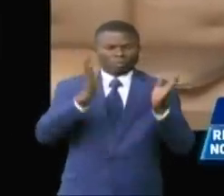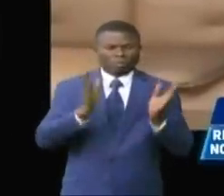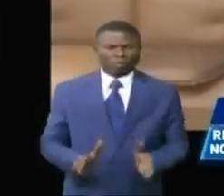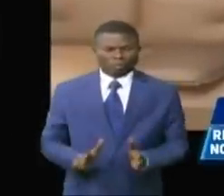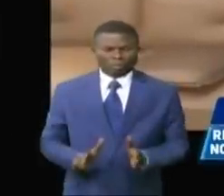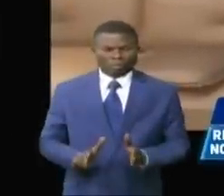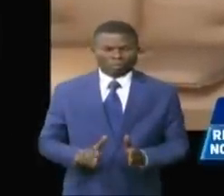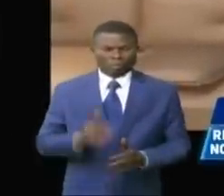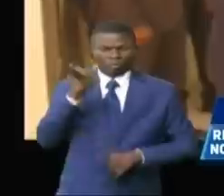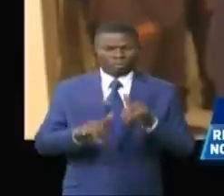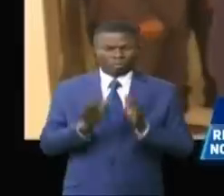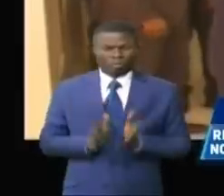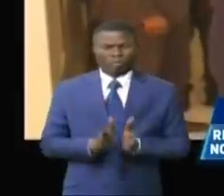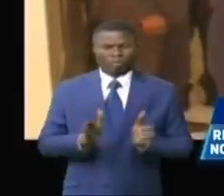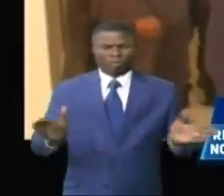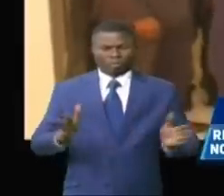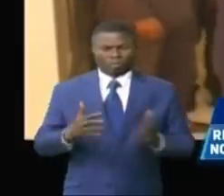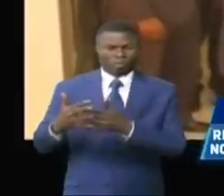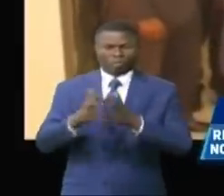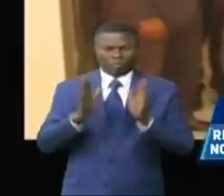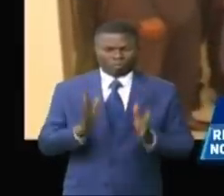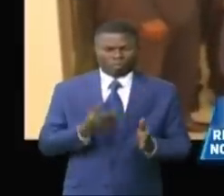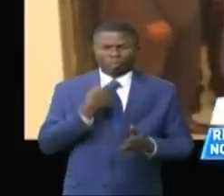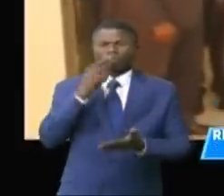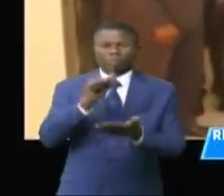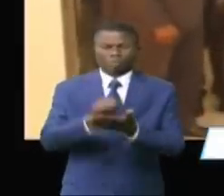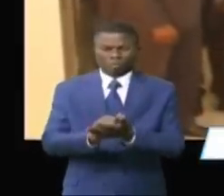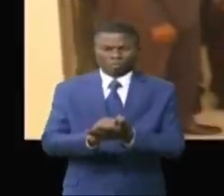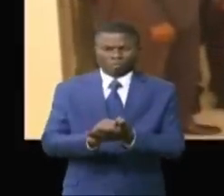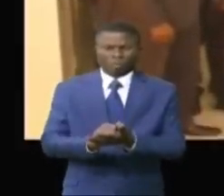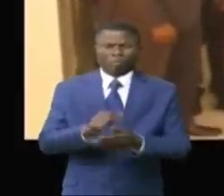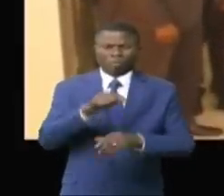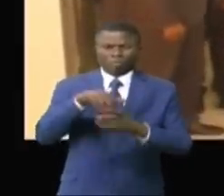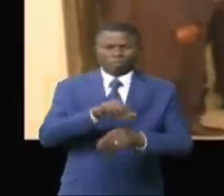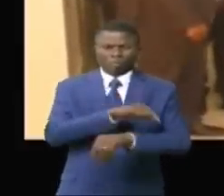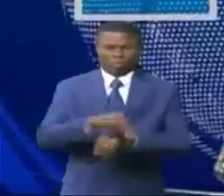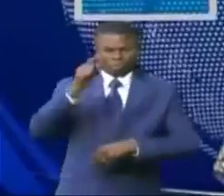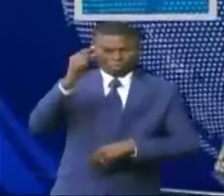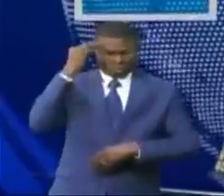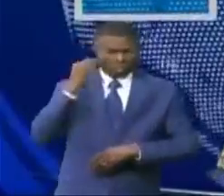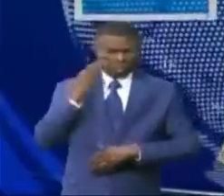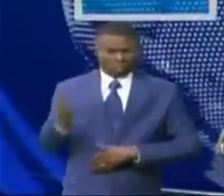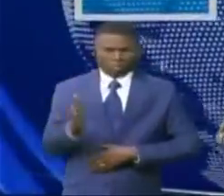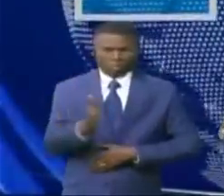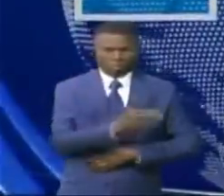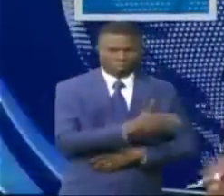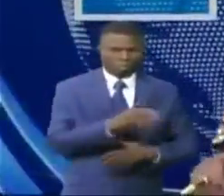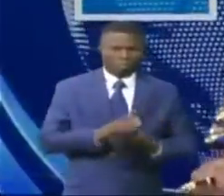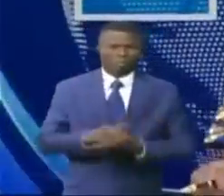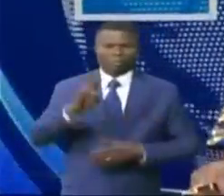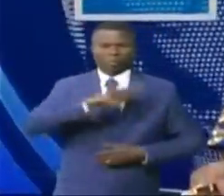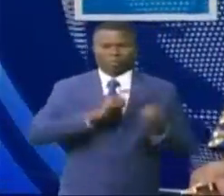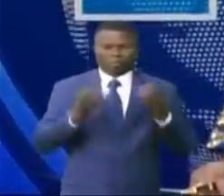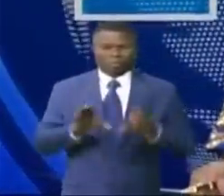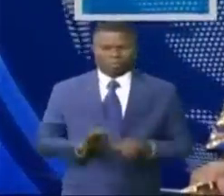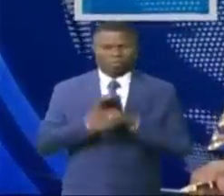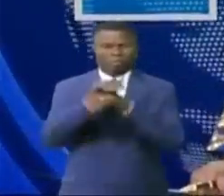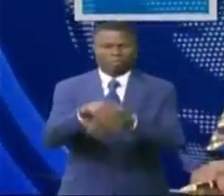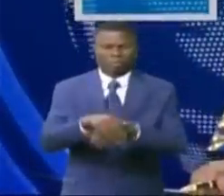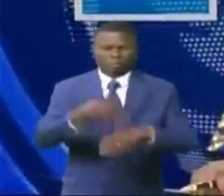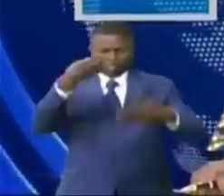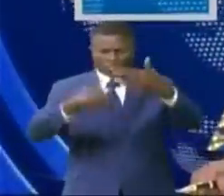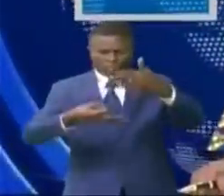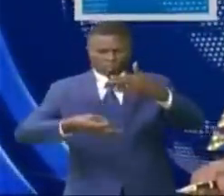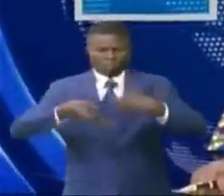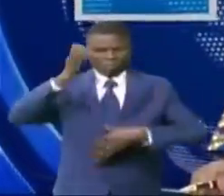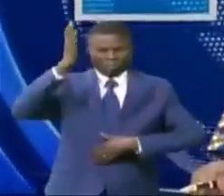spécial du secrétaire général des Nations Unies dans la région des Grands Lacs. Et la RDC a participé à la 7e